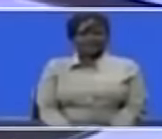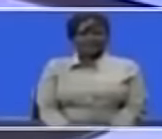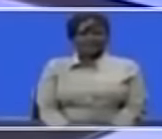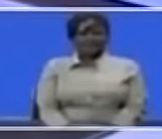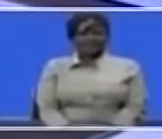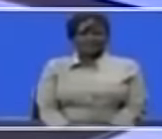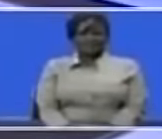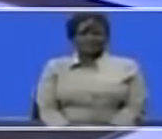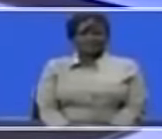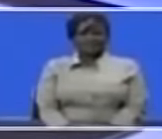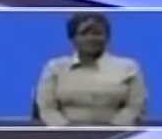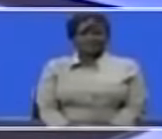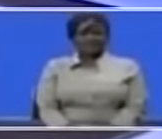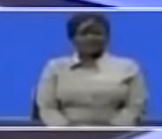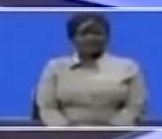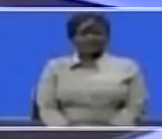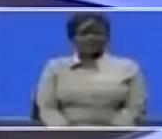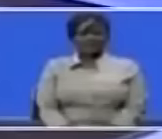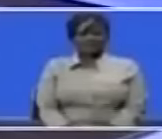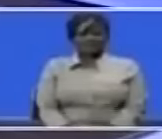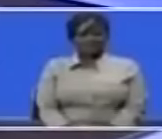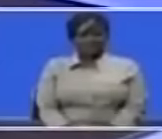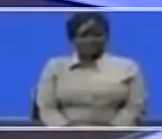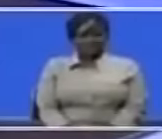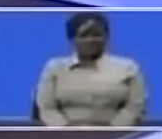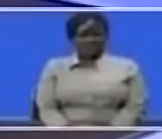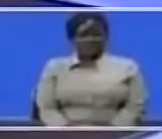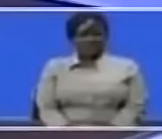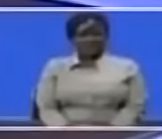Unatazama KTN Leo na Mashirima Kapombe.